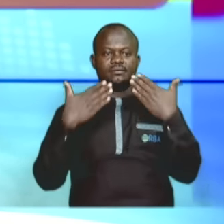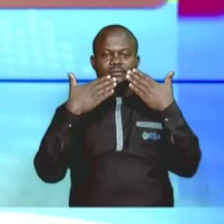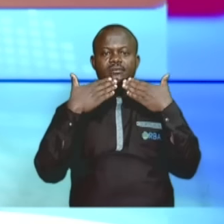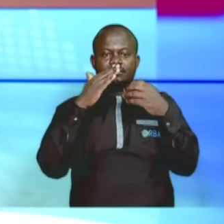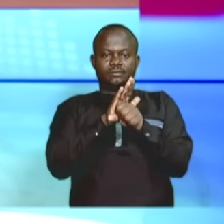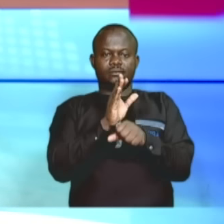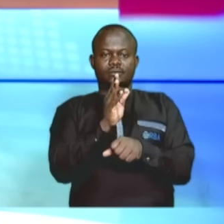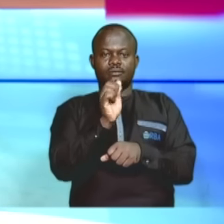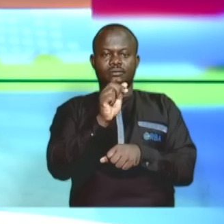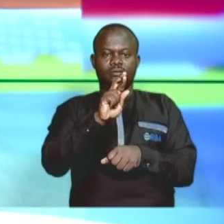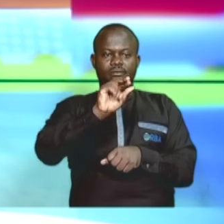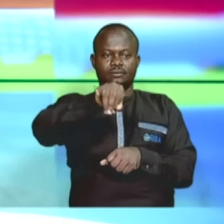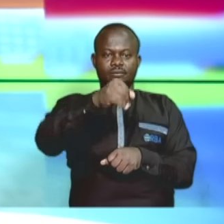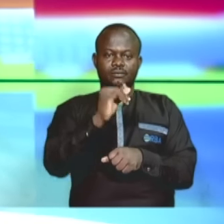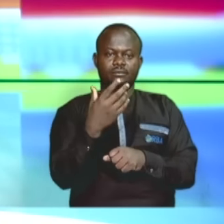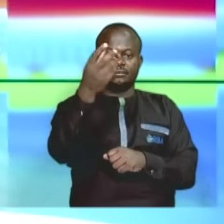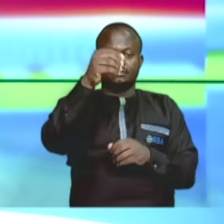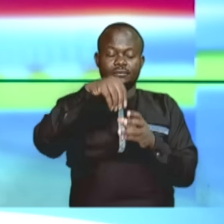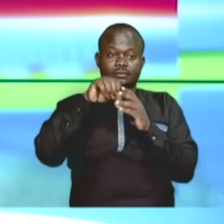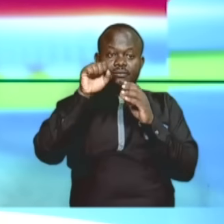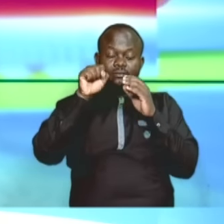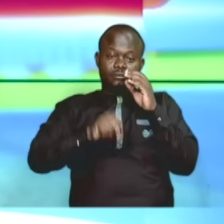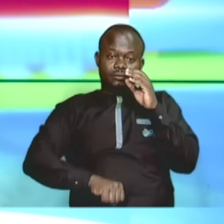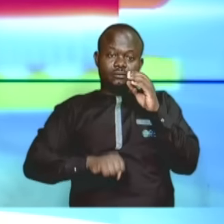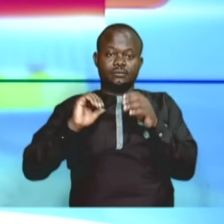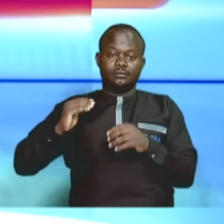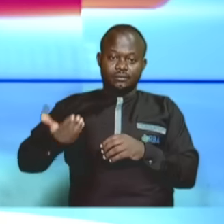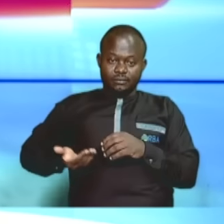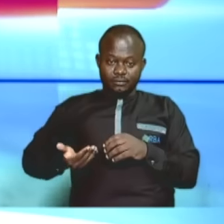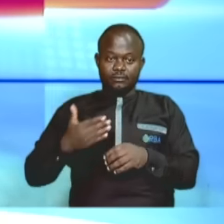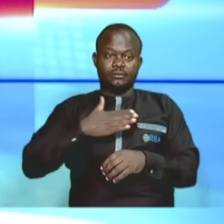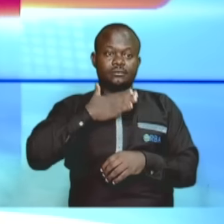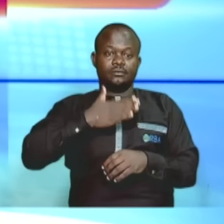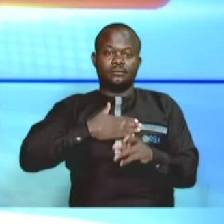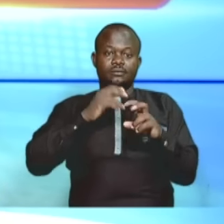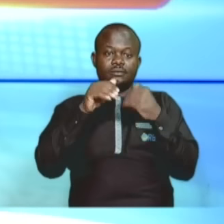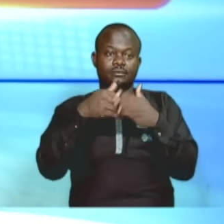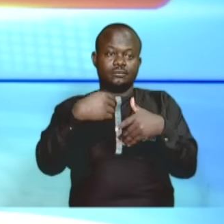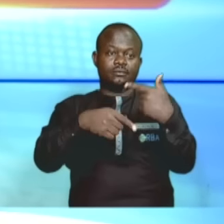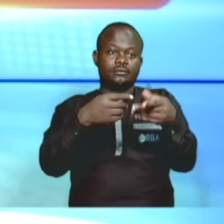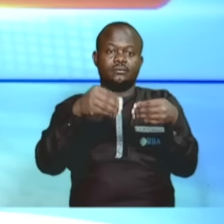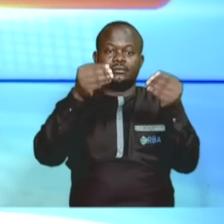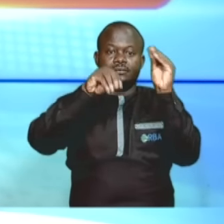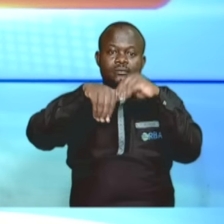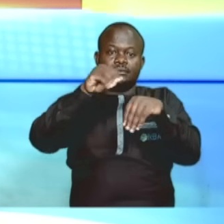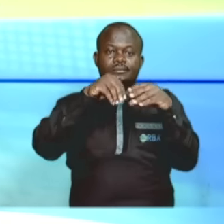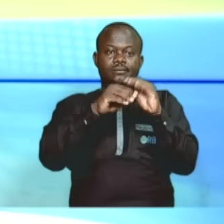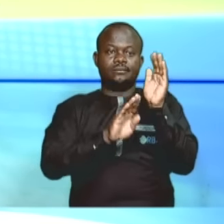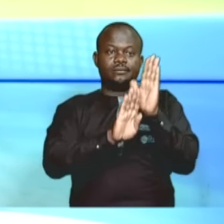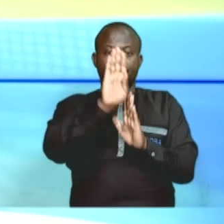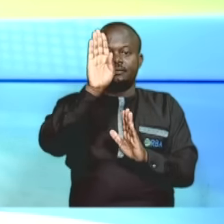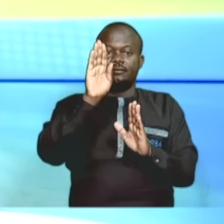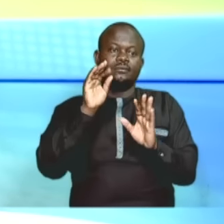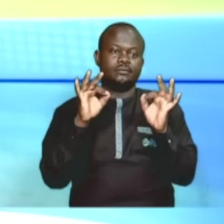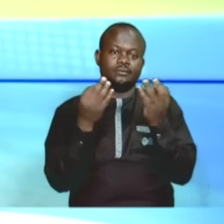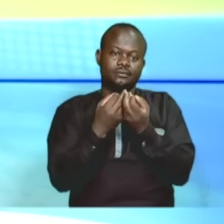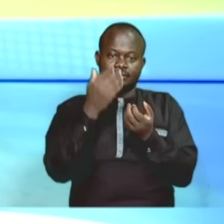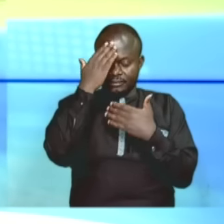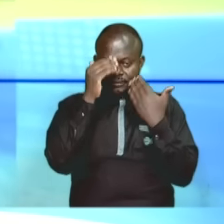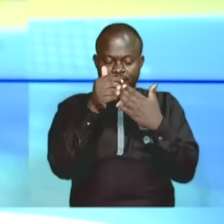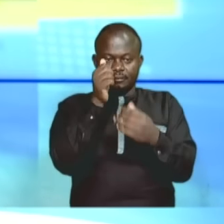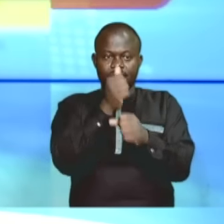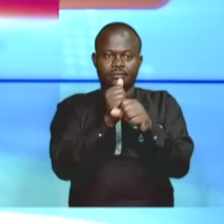Nitegeka, tujye mu ntara y'Amajyepfo ahari abagore bishimira ko bari gukomeza gutanga umusanzu mu iterambere ry'ingo zabo babikesha